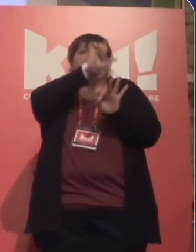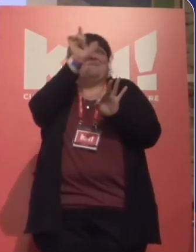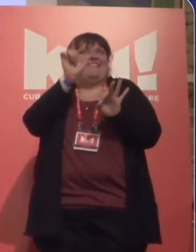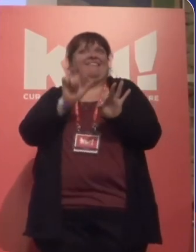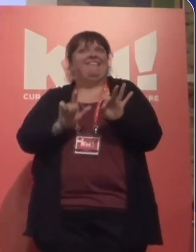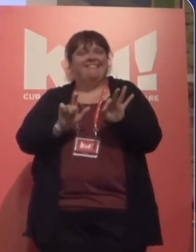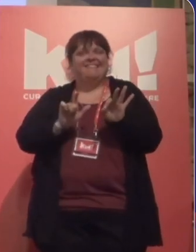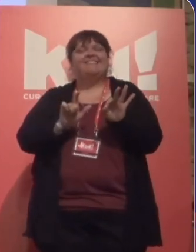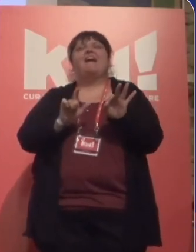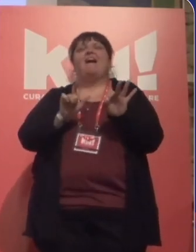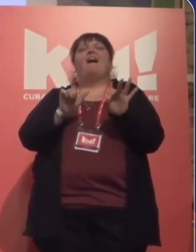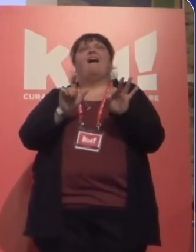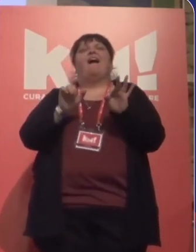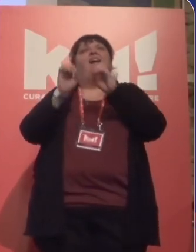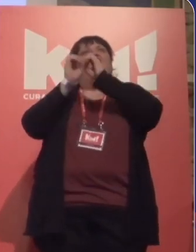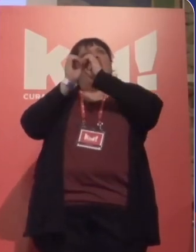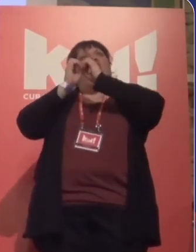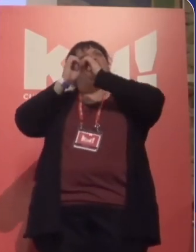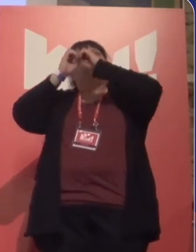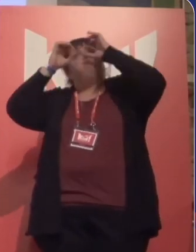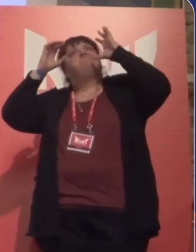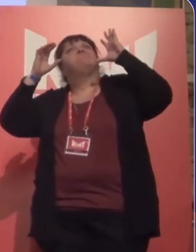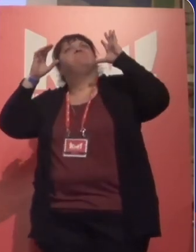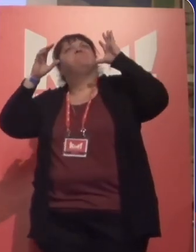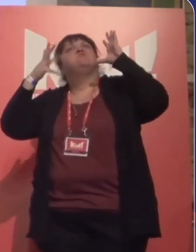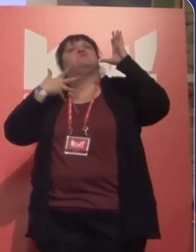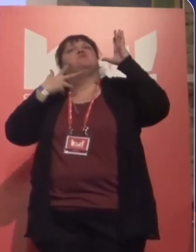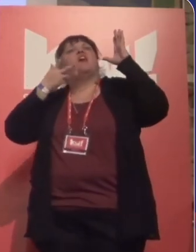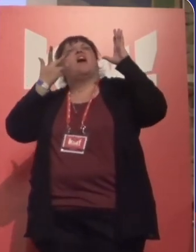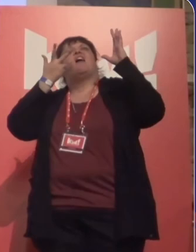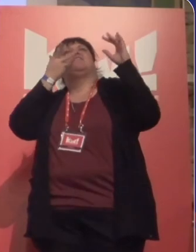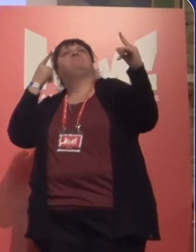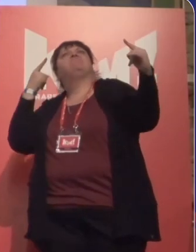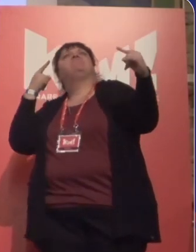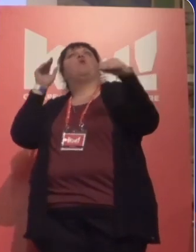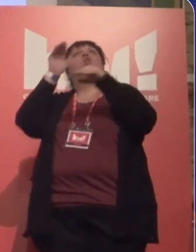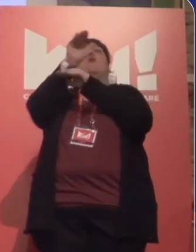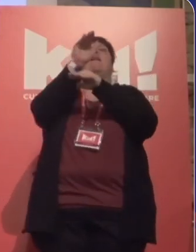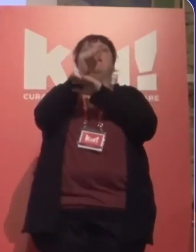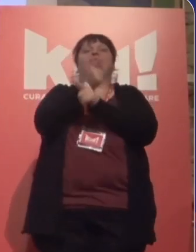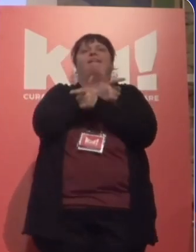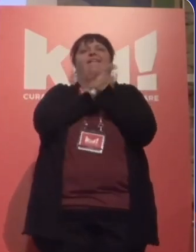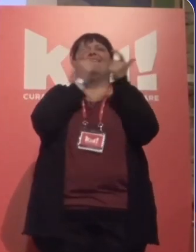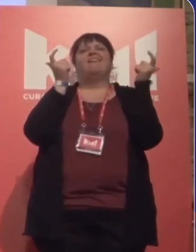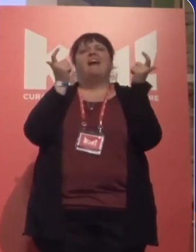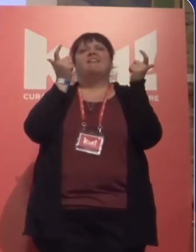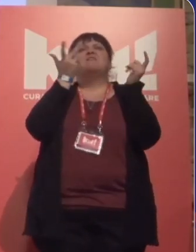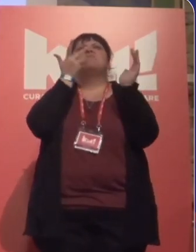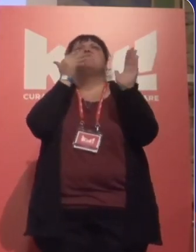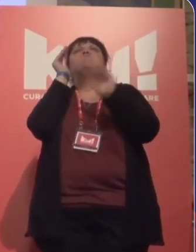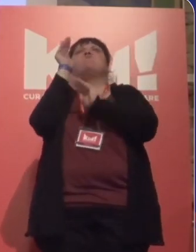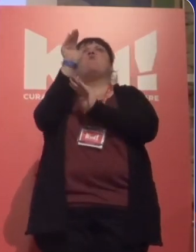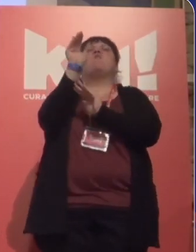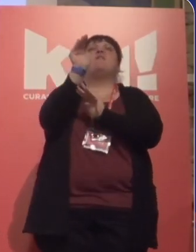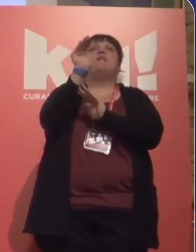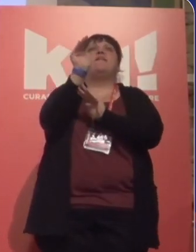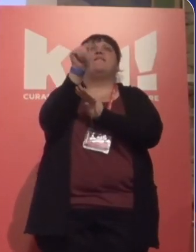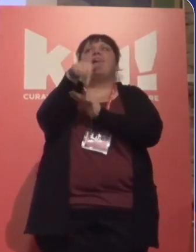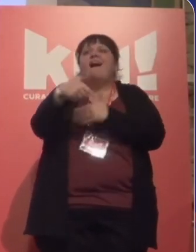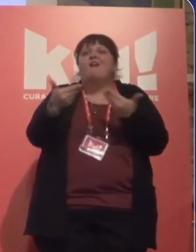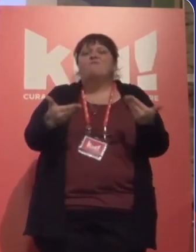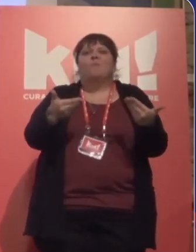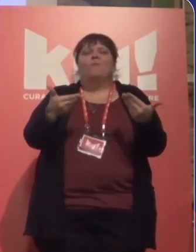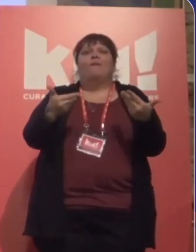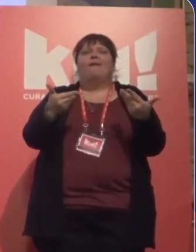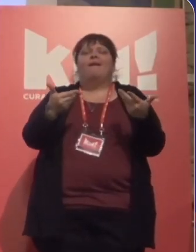ambizioni ma di quell'ambizione cosa c'è oggi cosa ci rimane io credo che immaginare voglia quindi